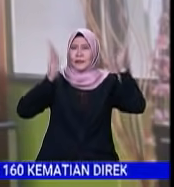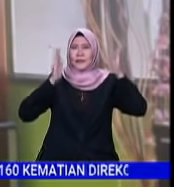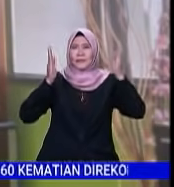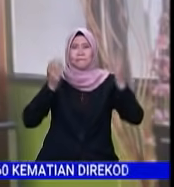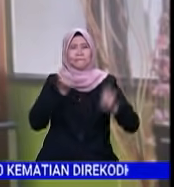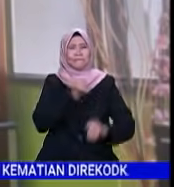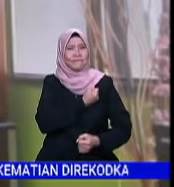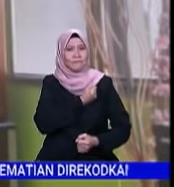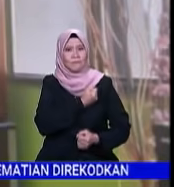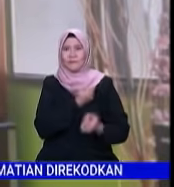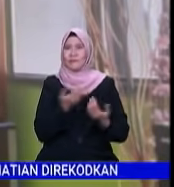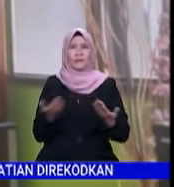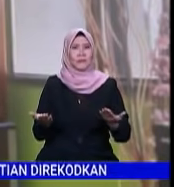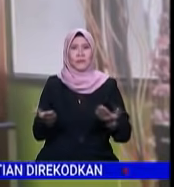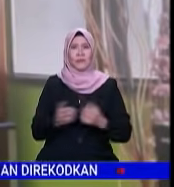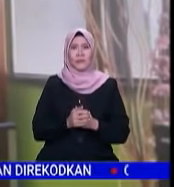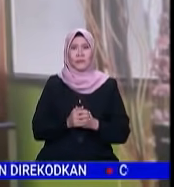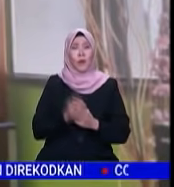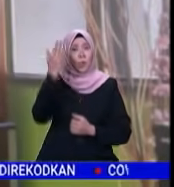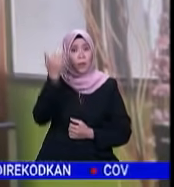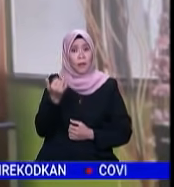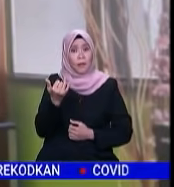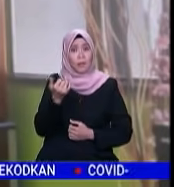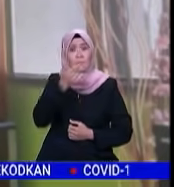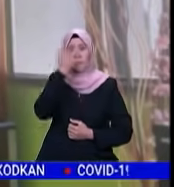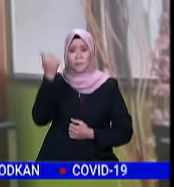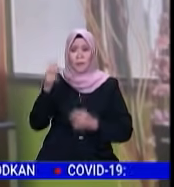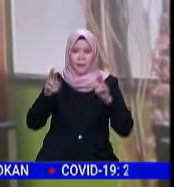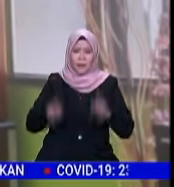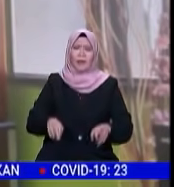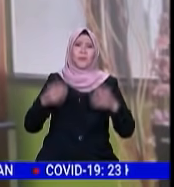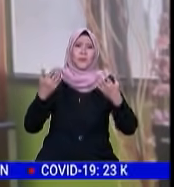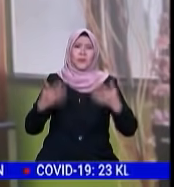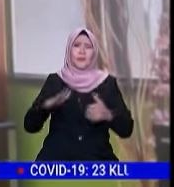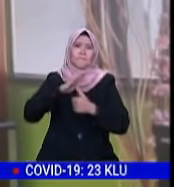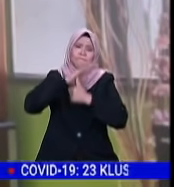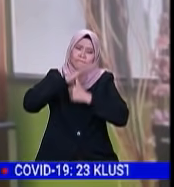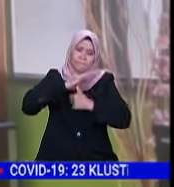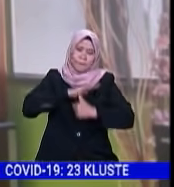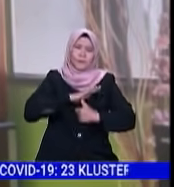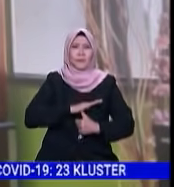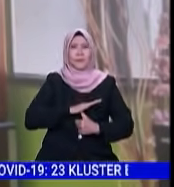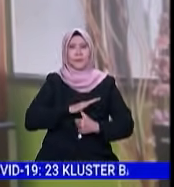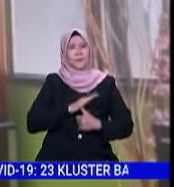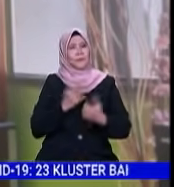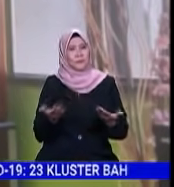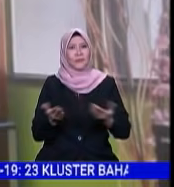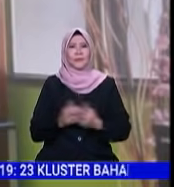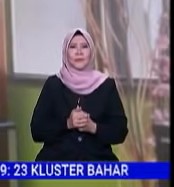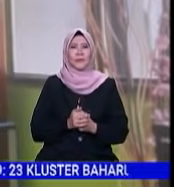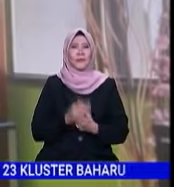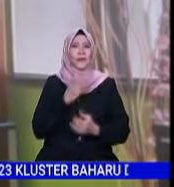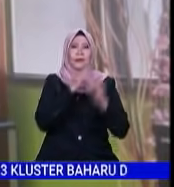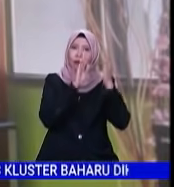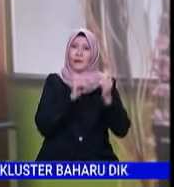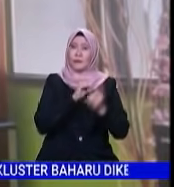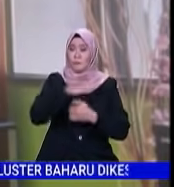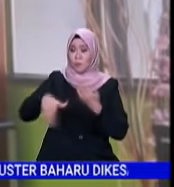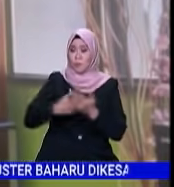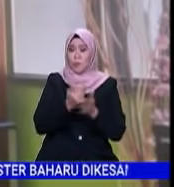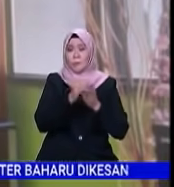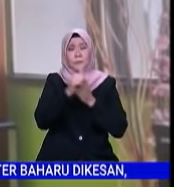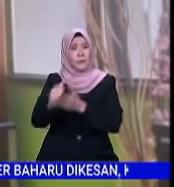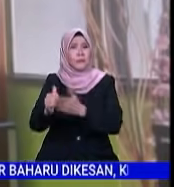Kenapa? Kerana rakyat sudah tertekan. Jadi saya harap sangat kita sebagai para pemimpin